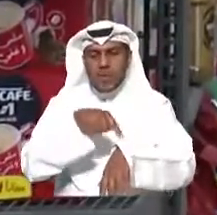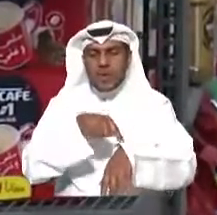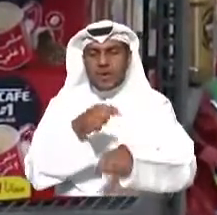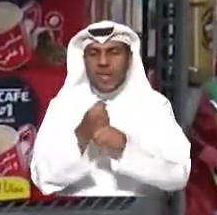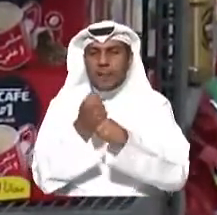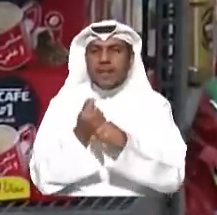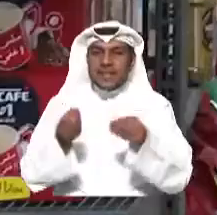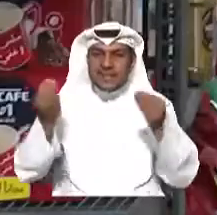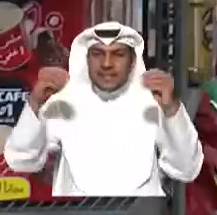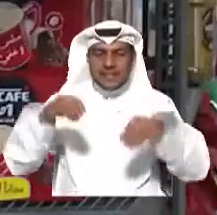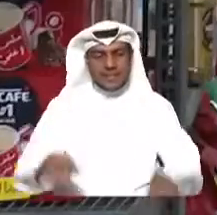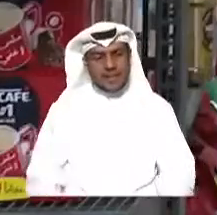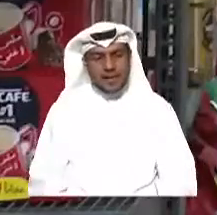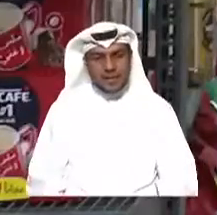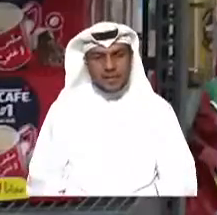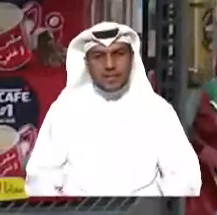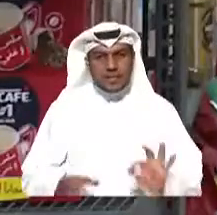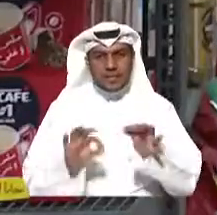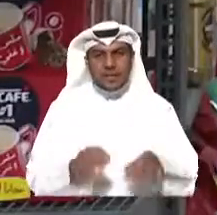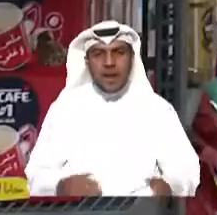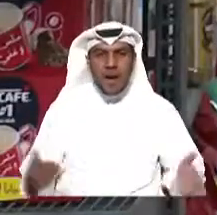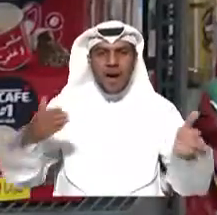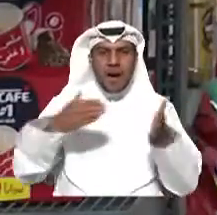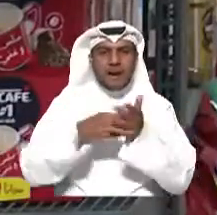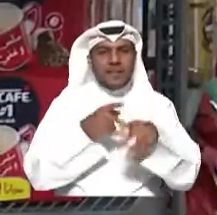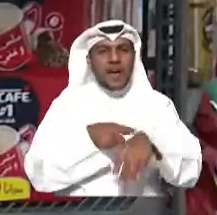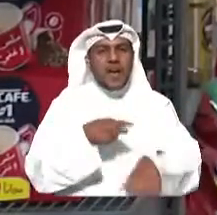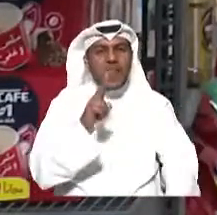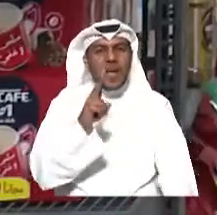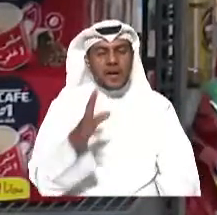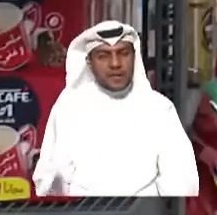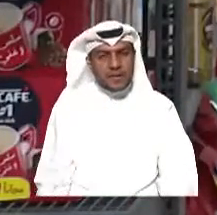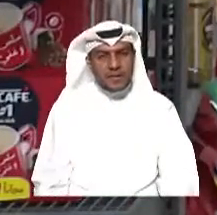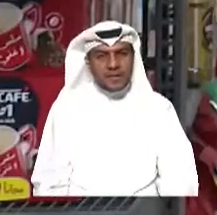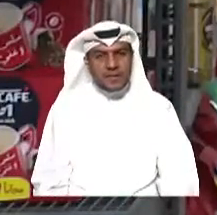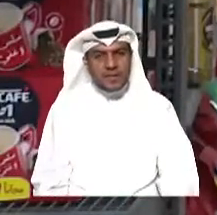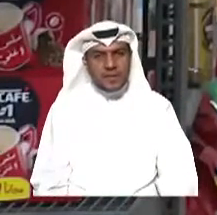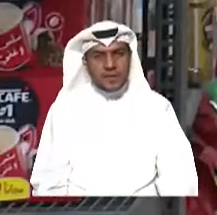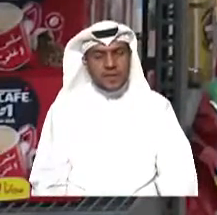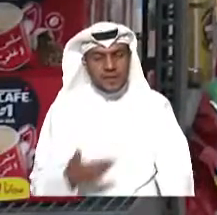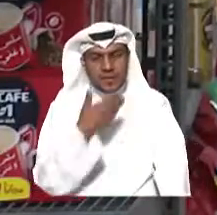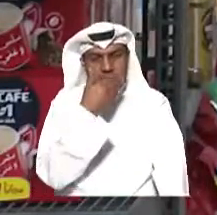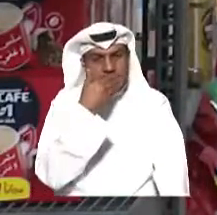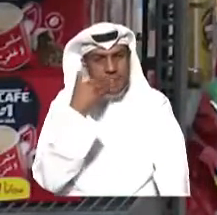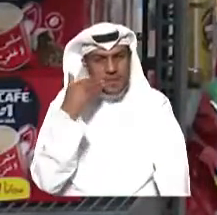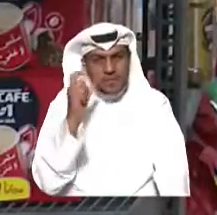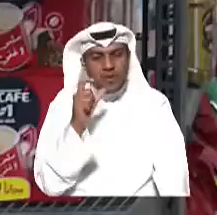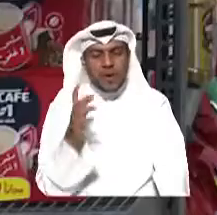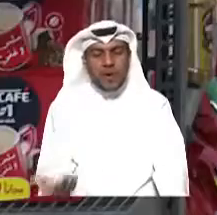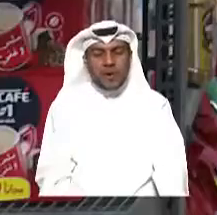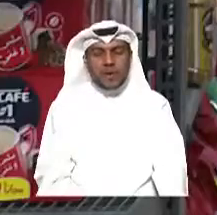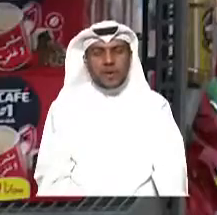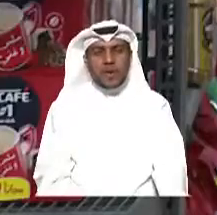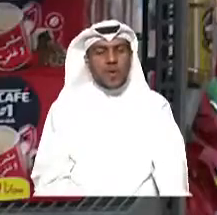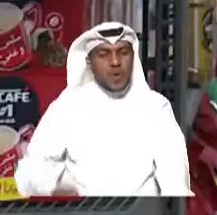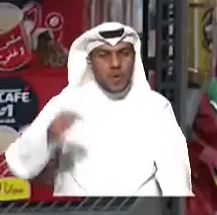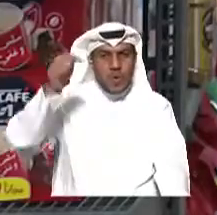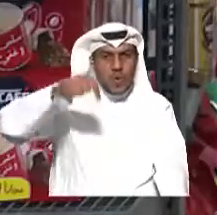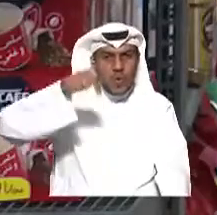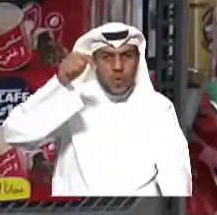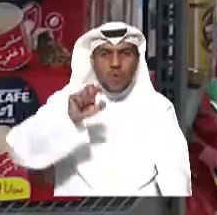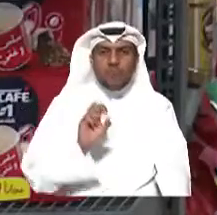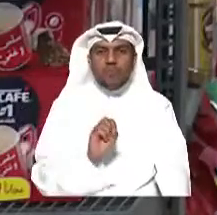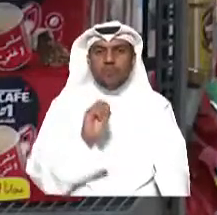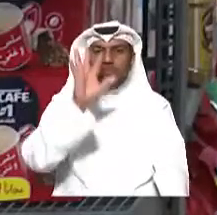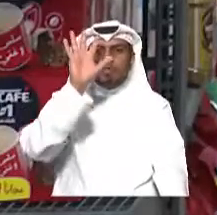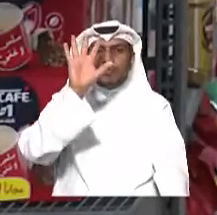العمل بالجمعيات التعاونية إلى 12 إن شاء الله في دخول شهر رمضان. اليوم بالنهار راح